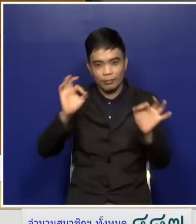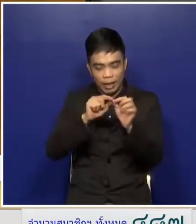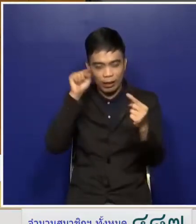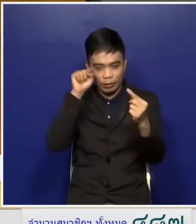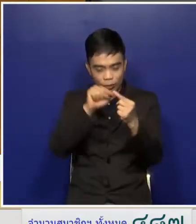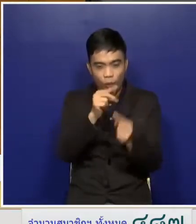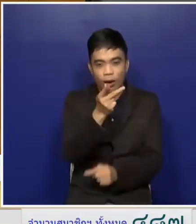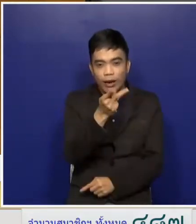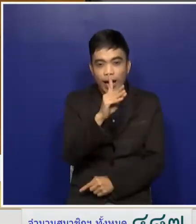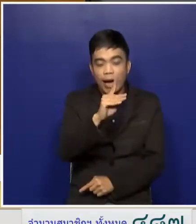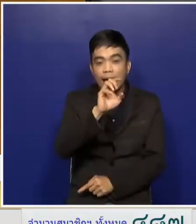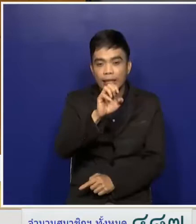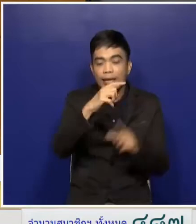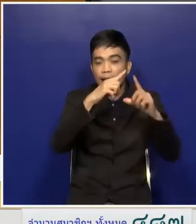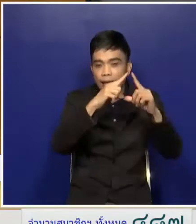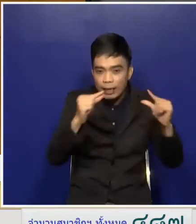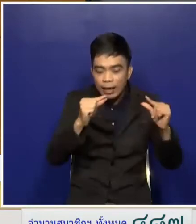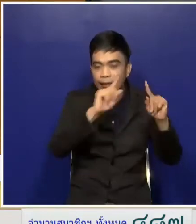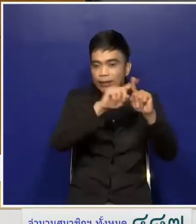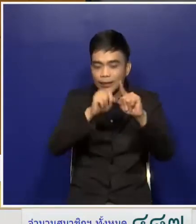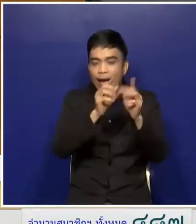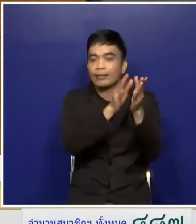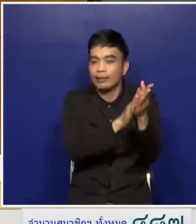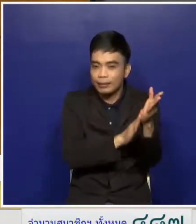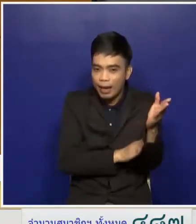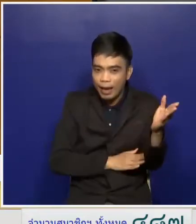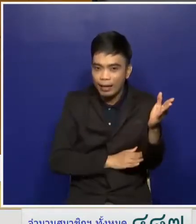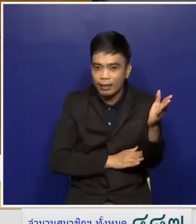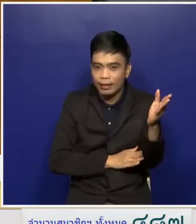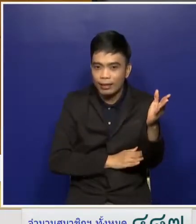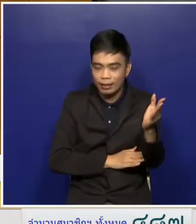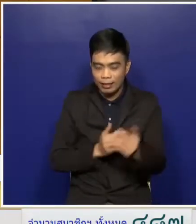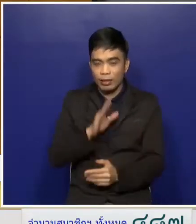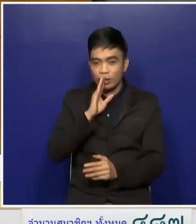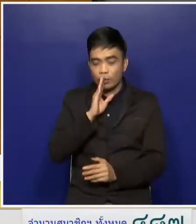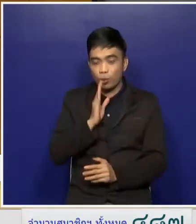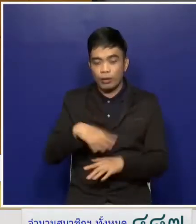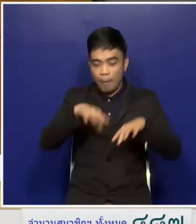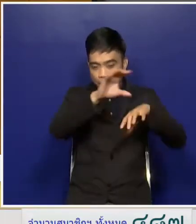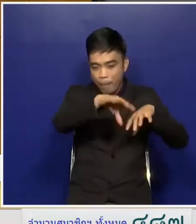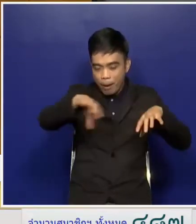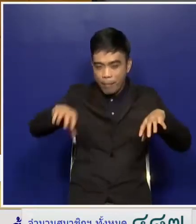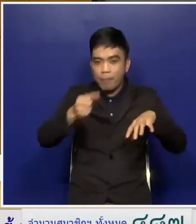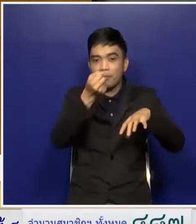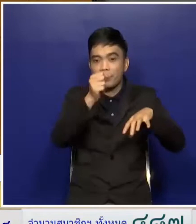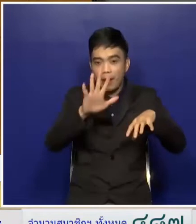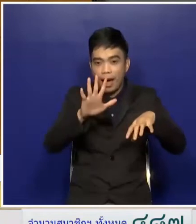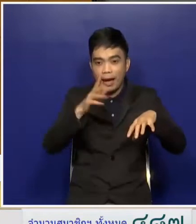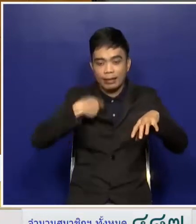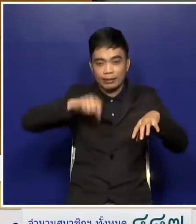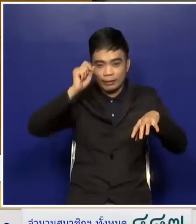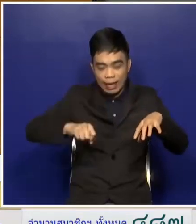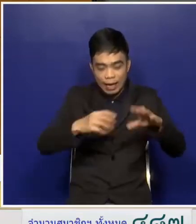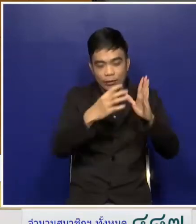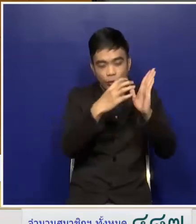shit establishในขนาดนี้สารปกครองชนต้นทั้ง 15 สารทงส่นกลาง sing and